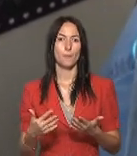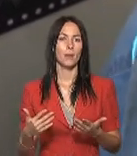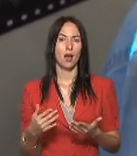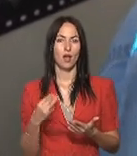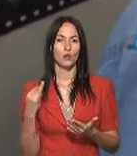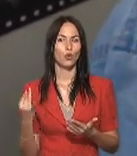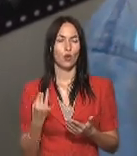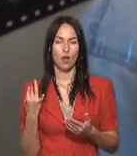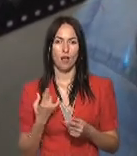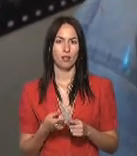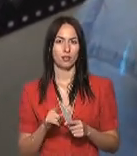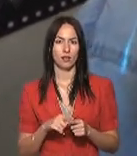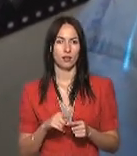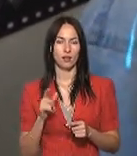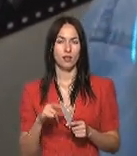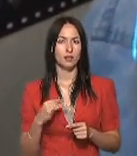така цікава.